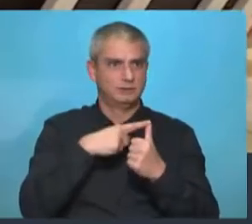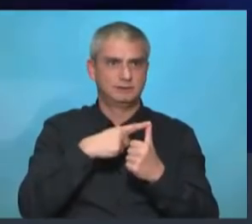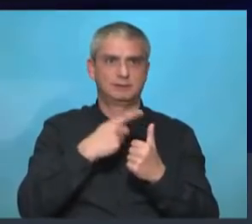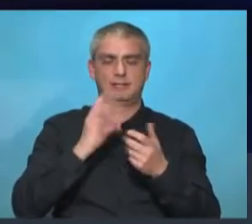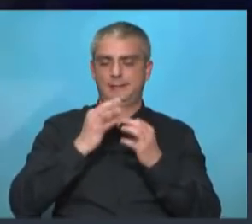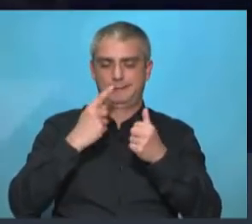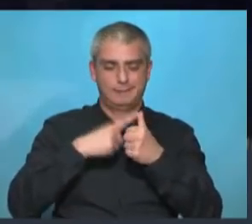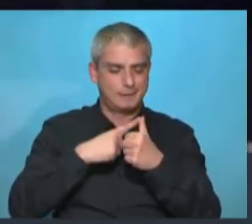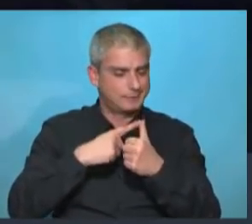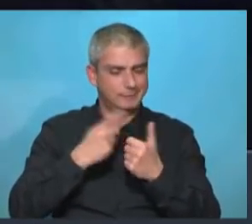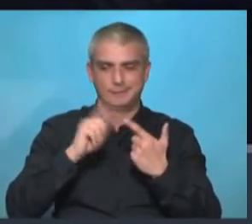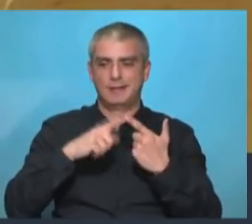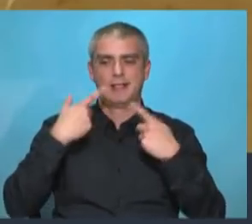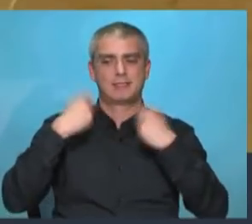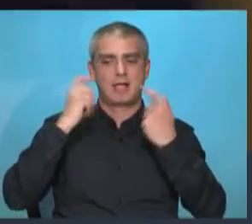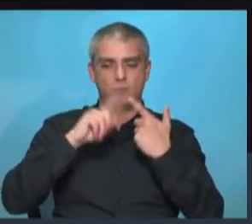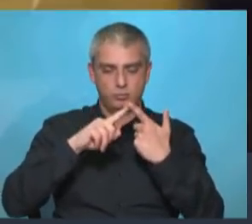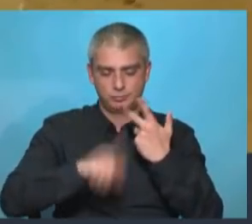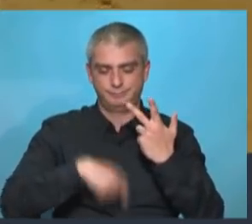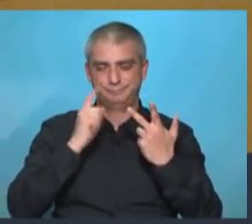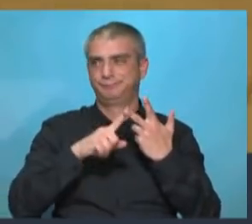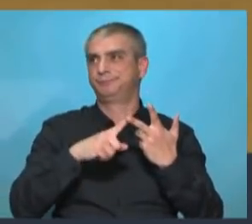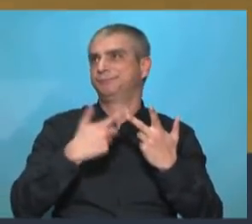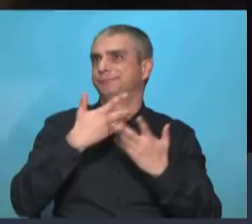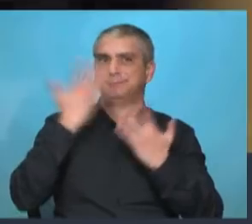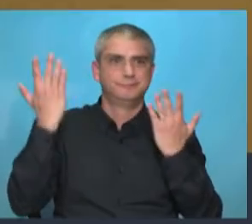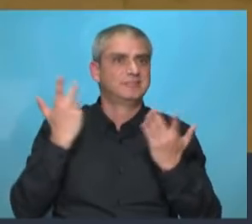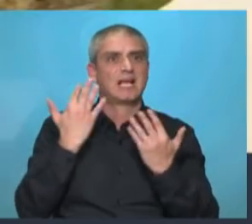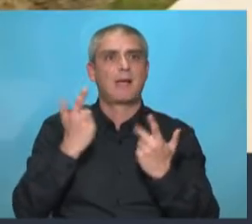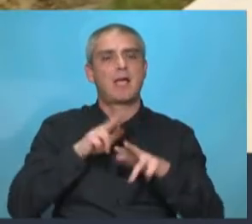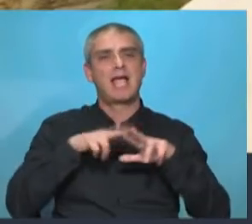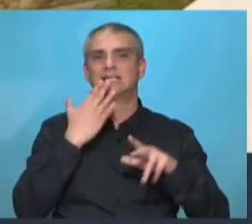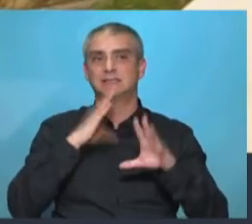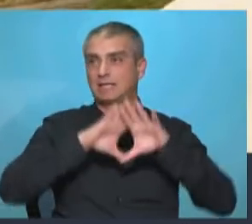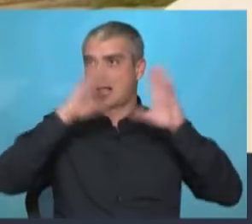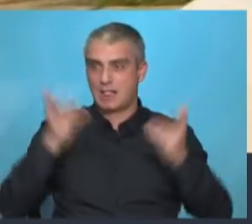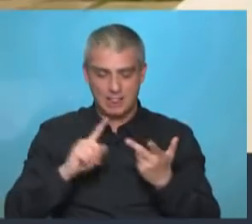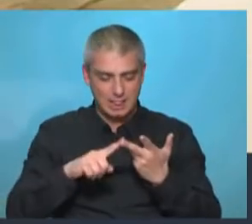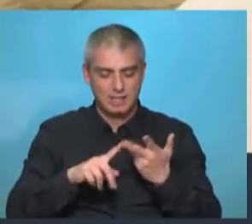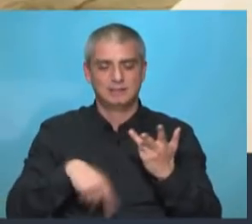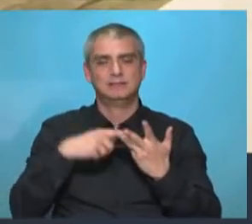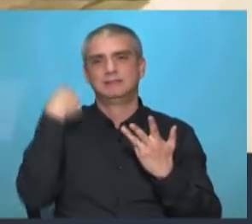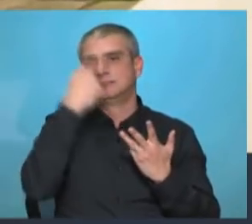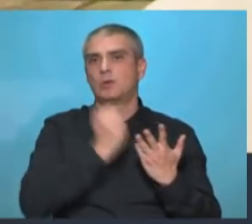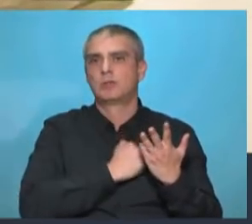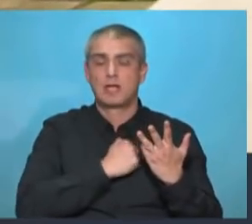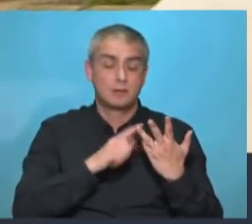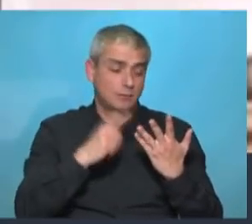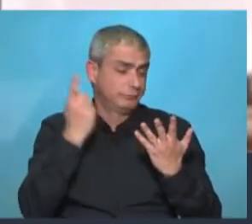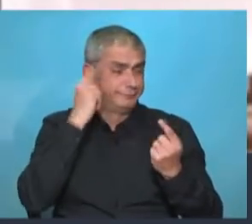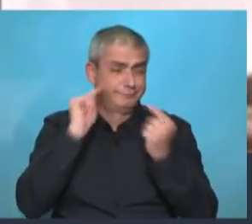האינטרנט, היא חלוקה בנושא תרבות כללית, היא חלוקה בנושא עד כמה ארץ ישראל, היא חלוקה בנושא הזהות הדתית, היא חלוקה